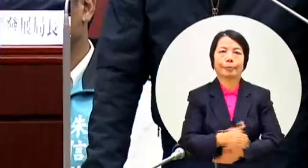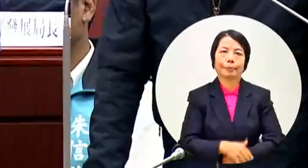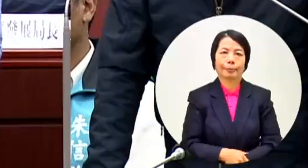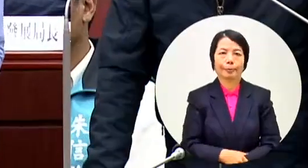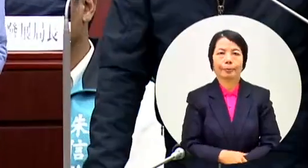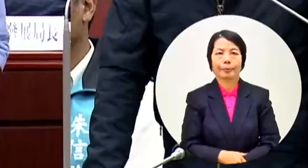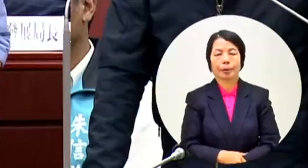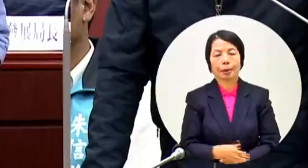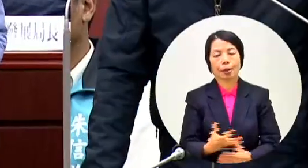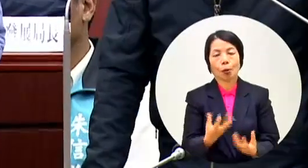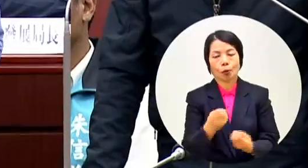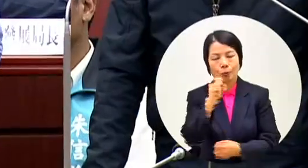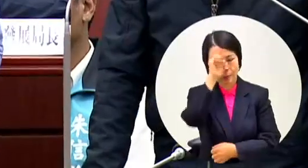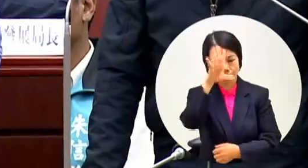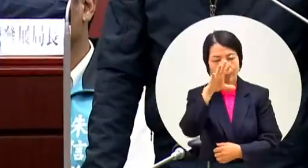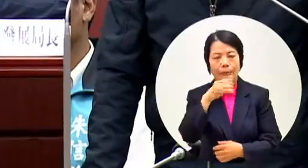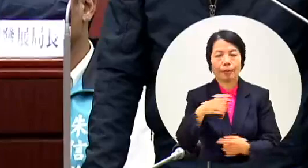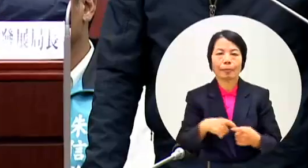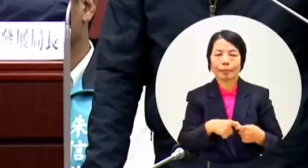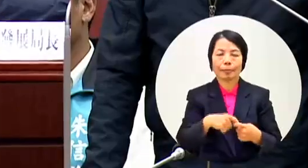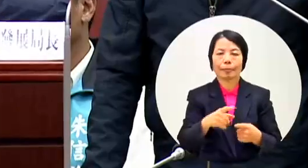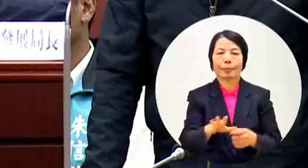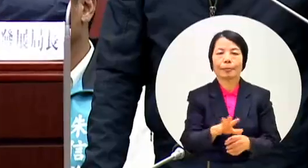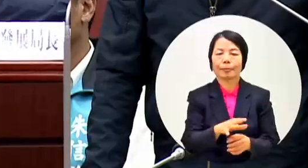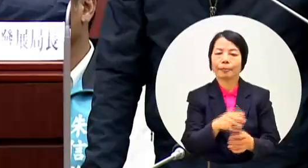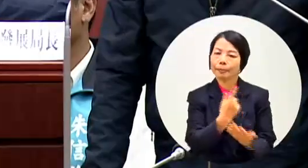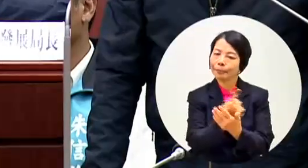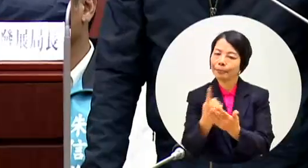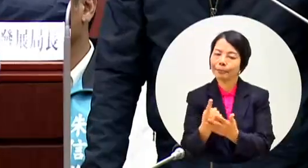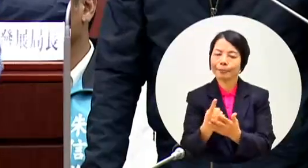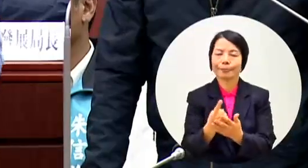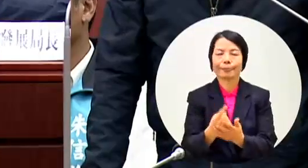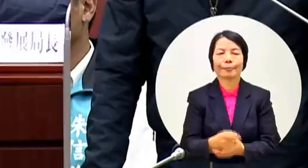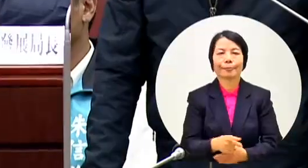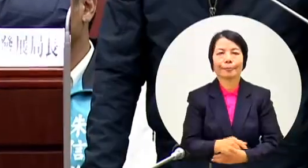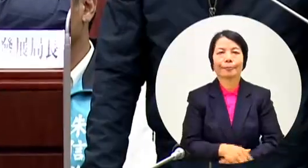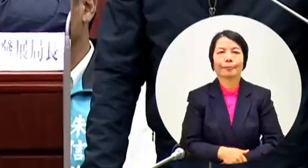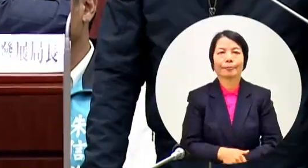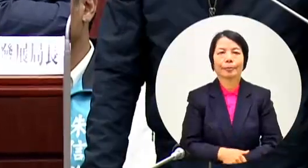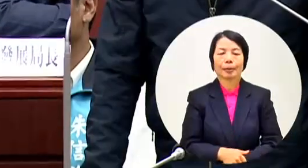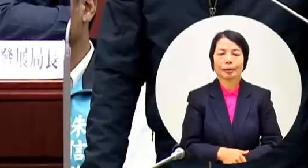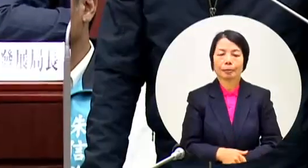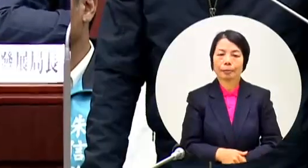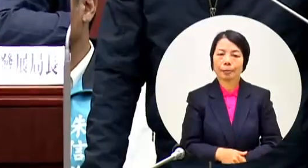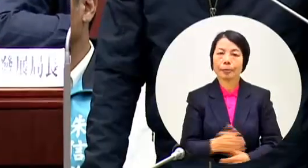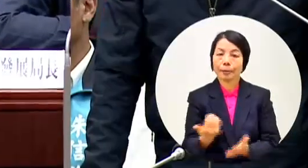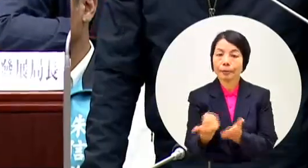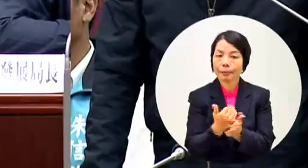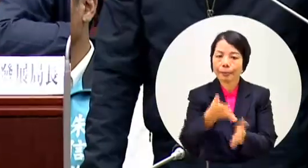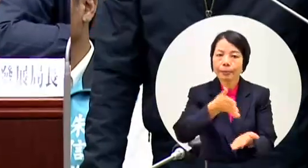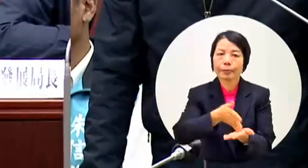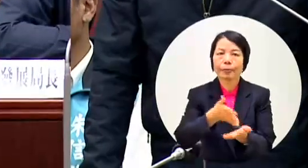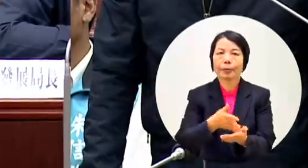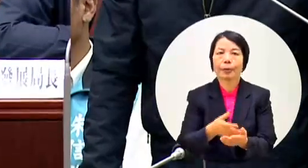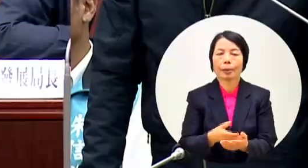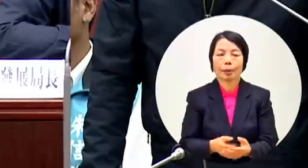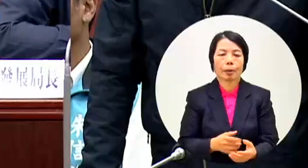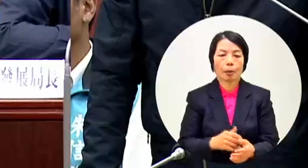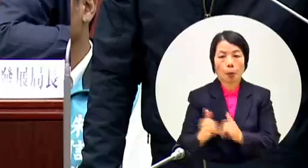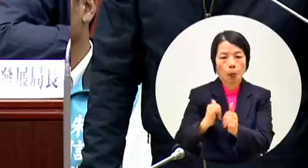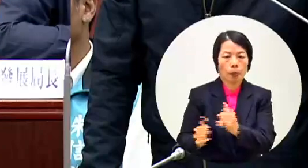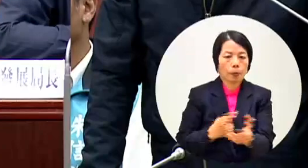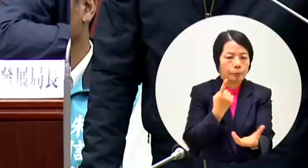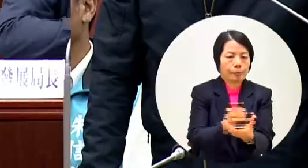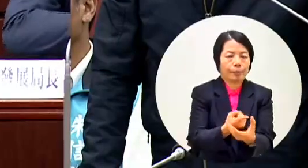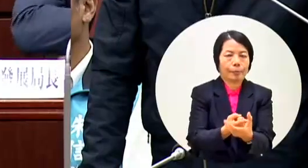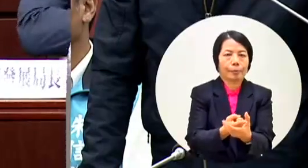士先生。针对吴议员所提的哈，公民参与这一部分，我们的的确确非常